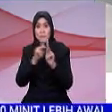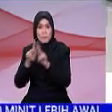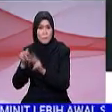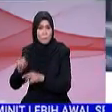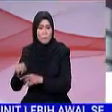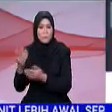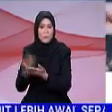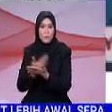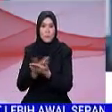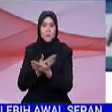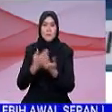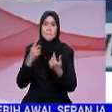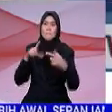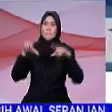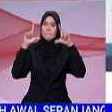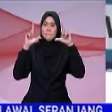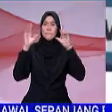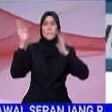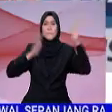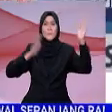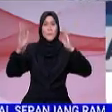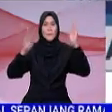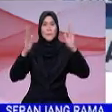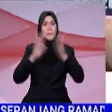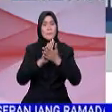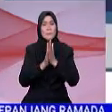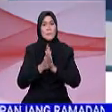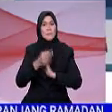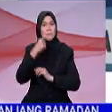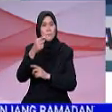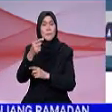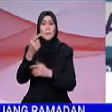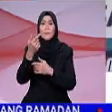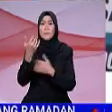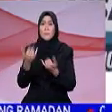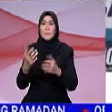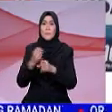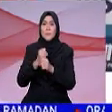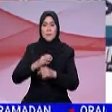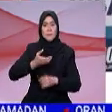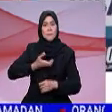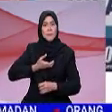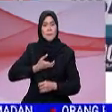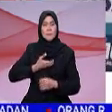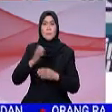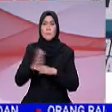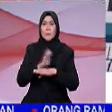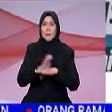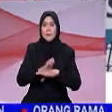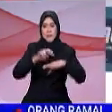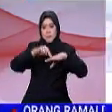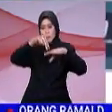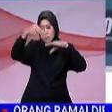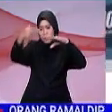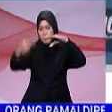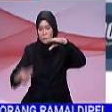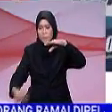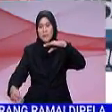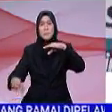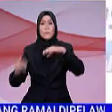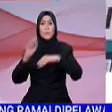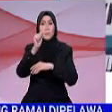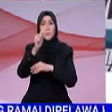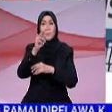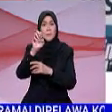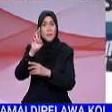ini sekali lagi meletakkan nama Malaysia menjadi sebutan selepas mendapat pingat emas dalam acara terjun 10 meter platform